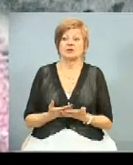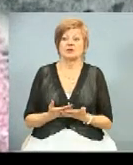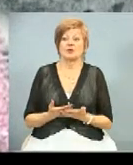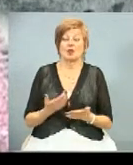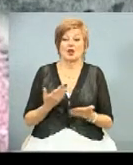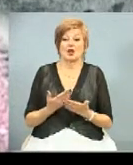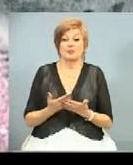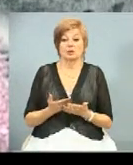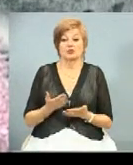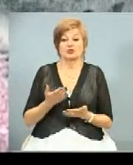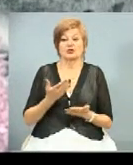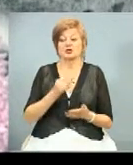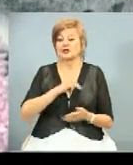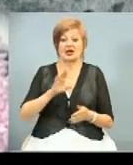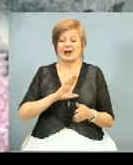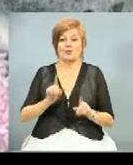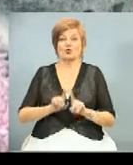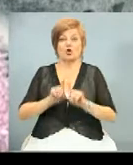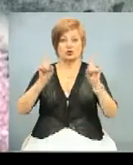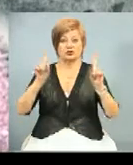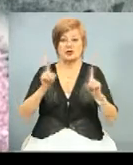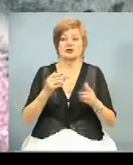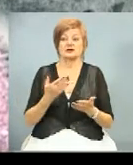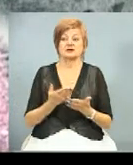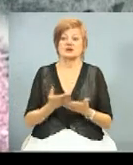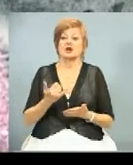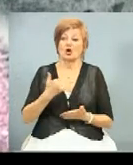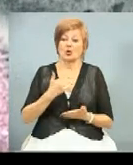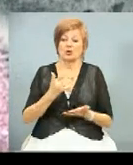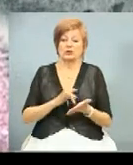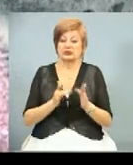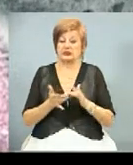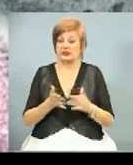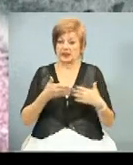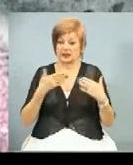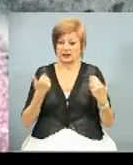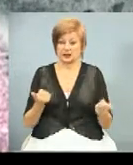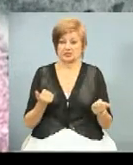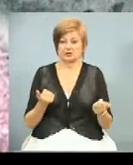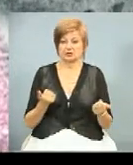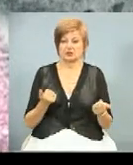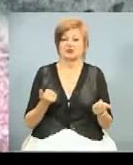антенна, к примеру, не работает вверху, а у нас интернета нету.